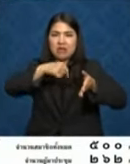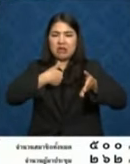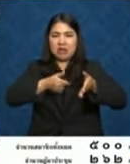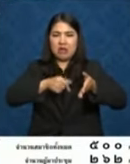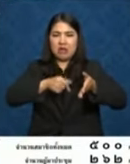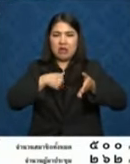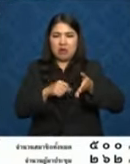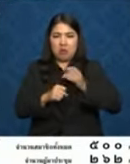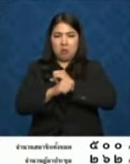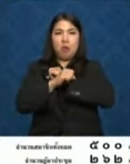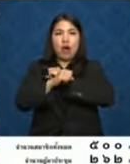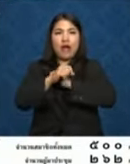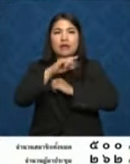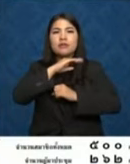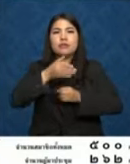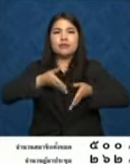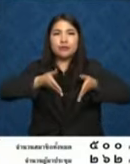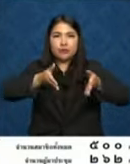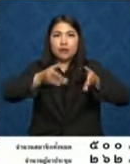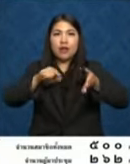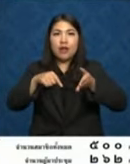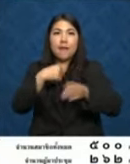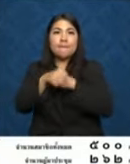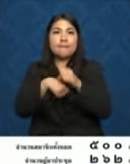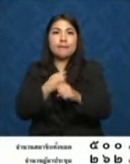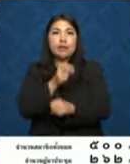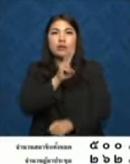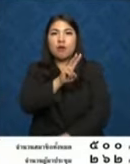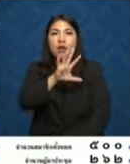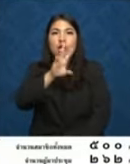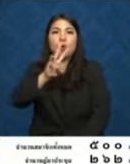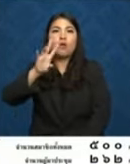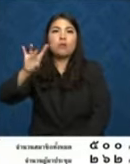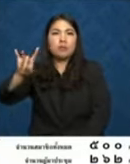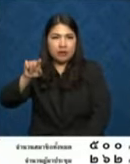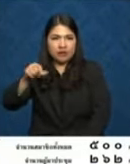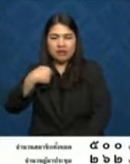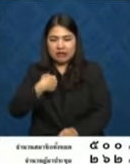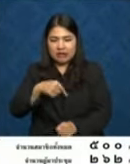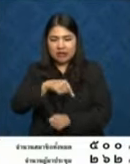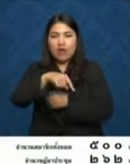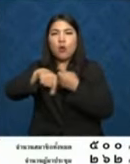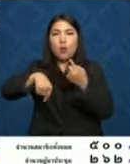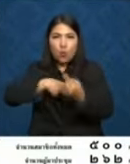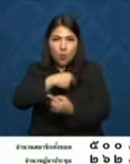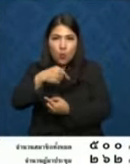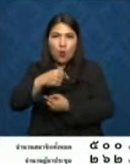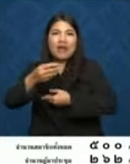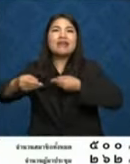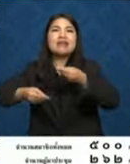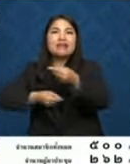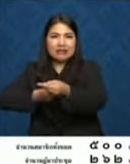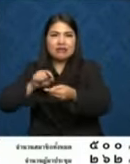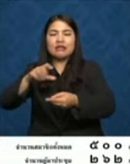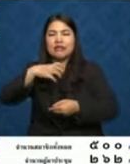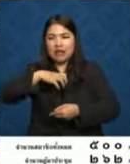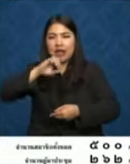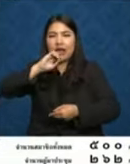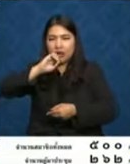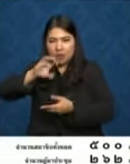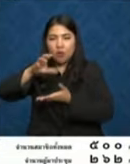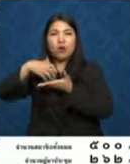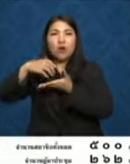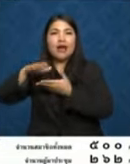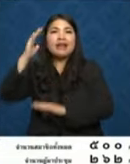ก็ปี68นั้นจะให้ออกพระราชการเวียนคืนอยากจะนำเรียนพี่น้องประชาชนชาวอำเภอพนัสนิคมให้รับทราบ